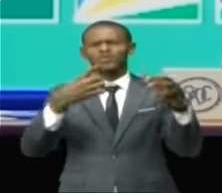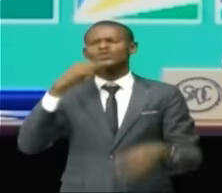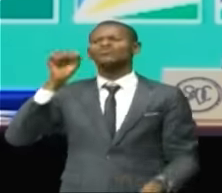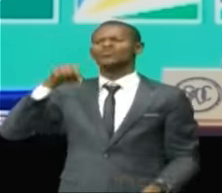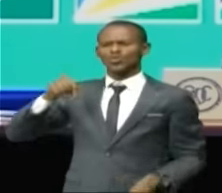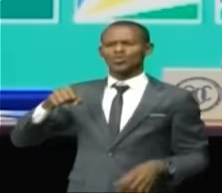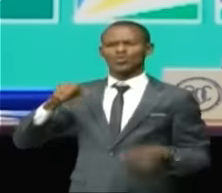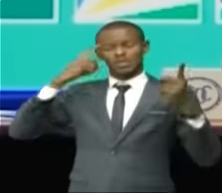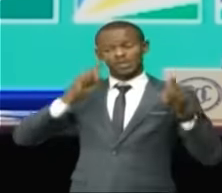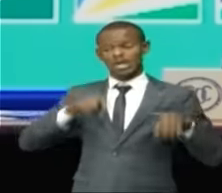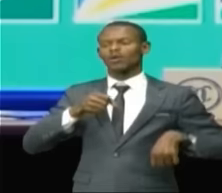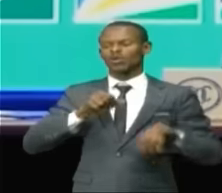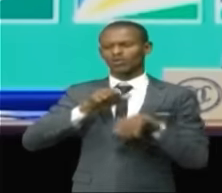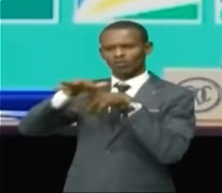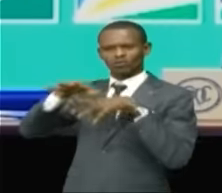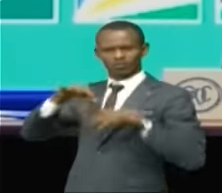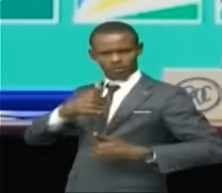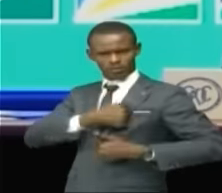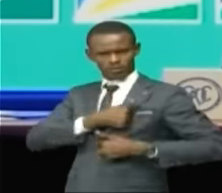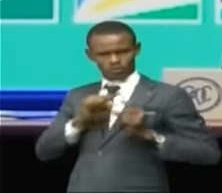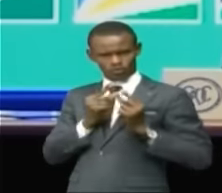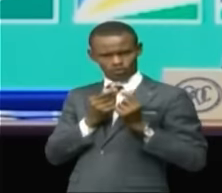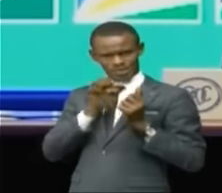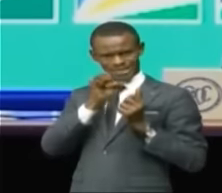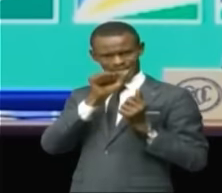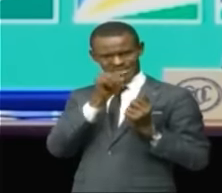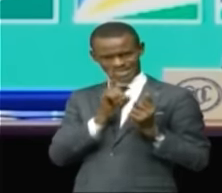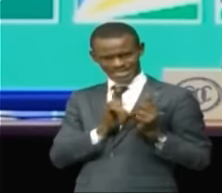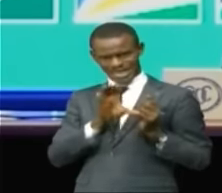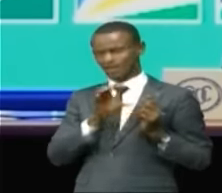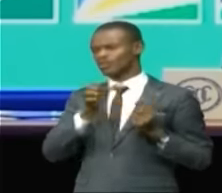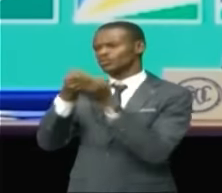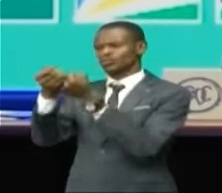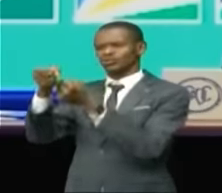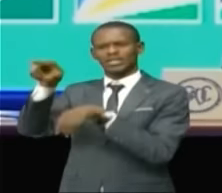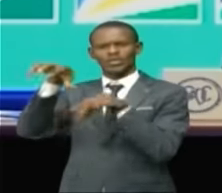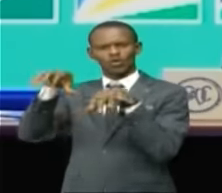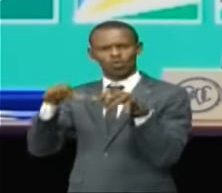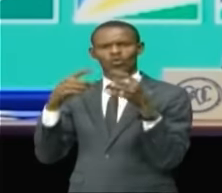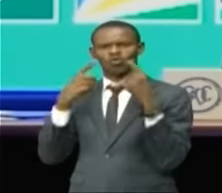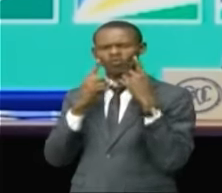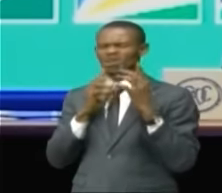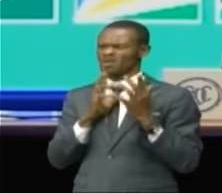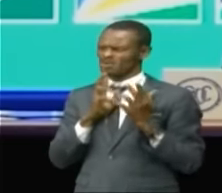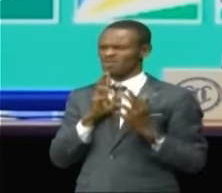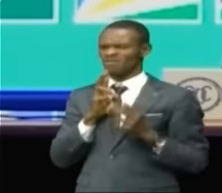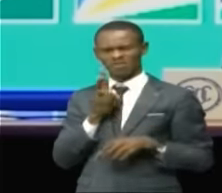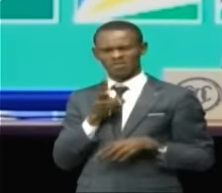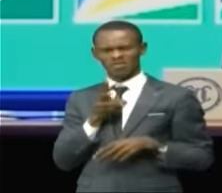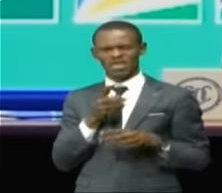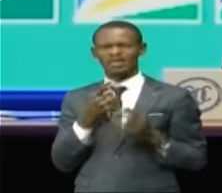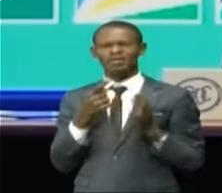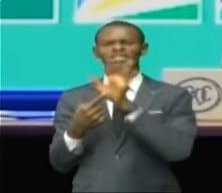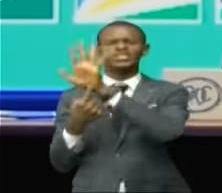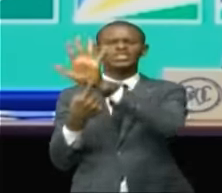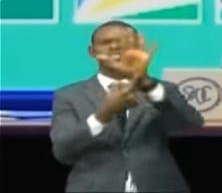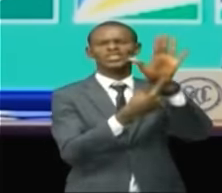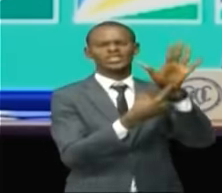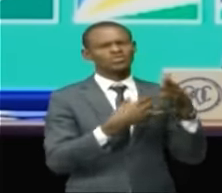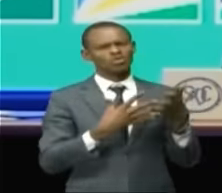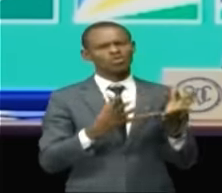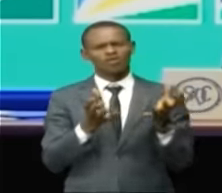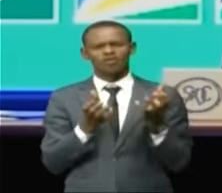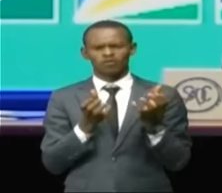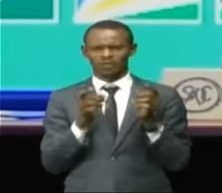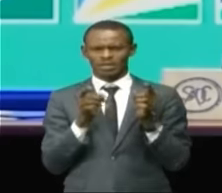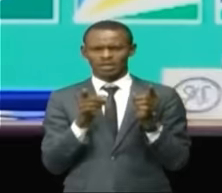en République démocratique du Congo. Le sommet a salué les efforts déployés par son Excellence M. João Manuel González Lorenzo en tant que